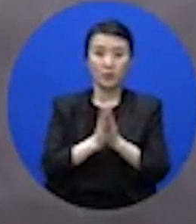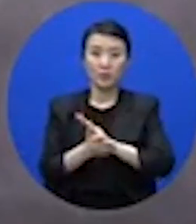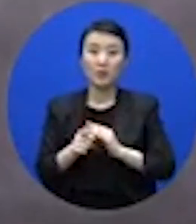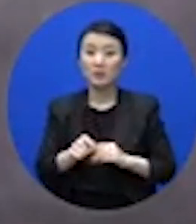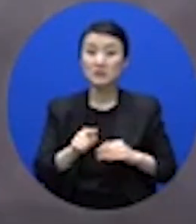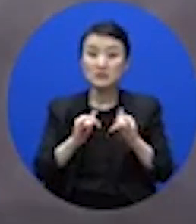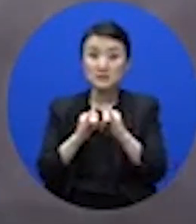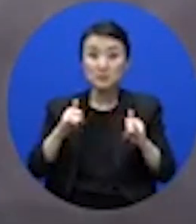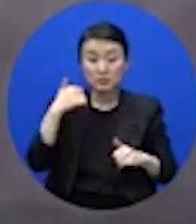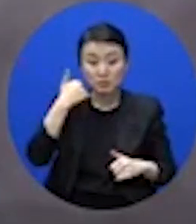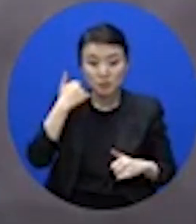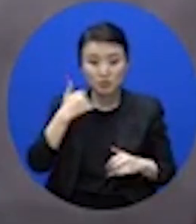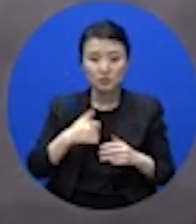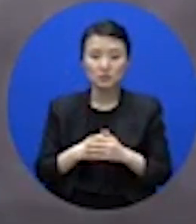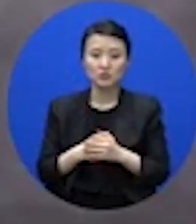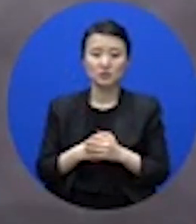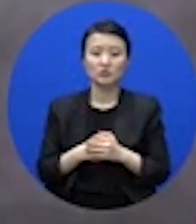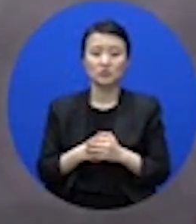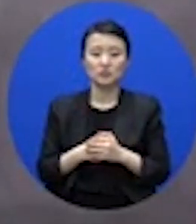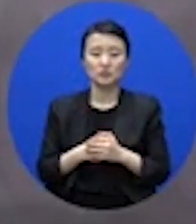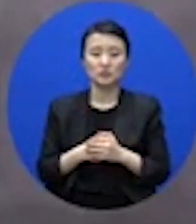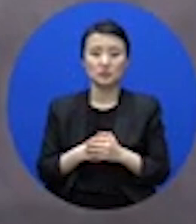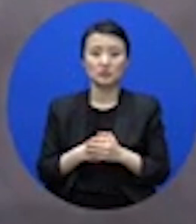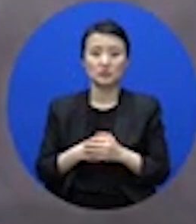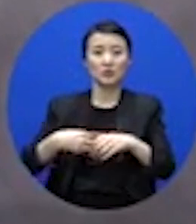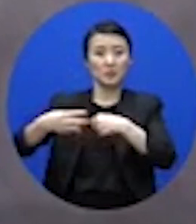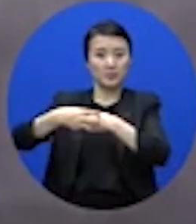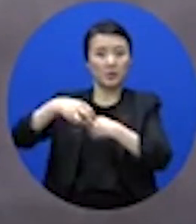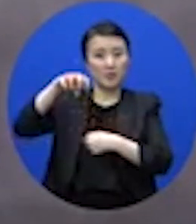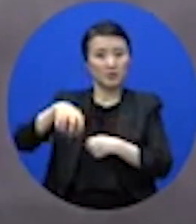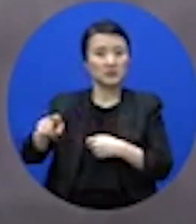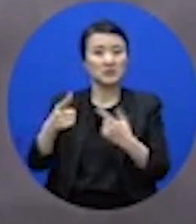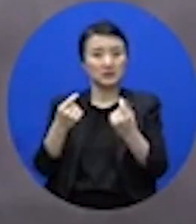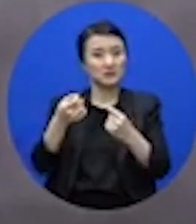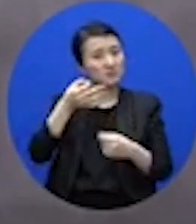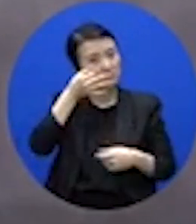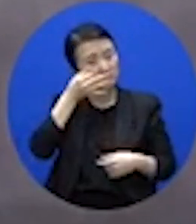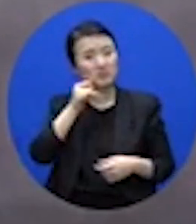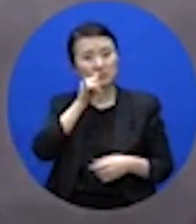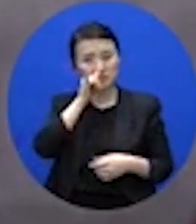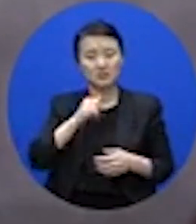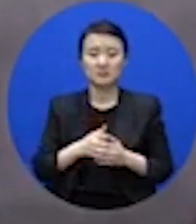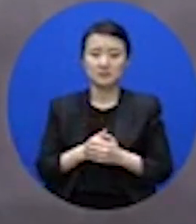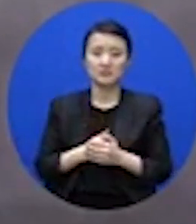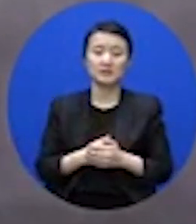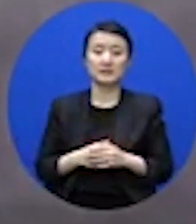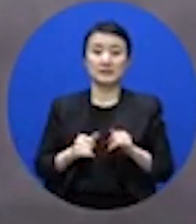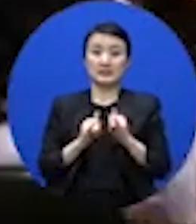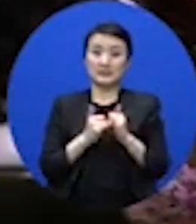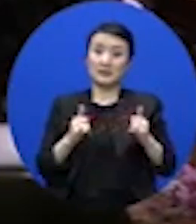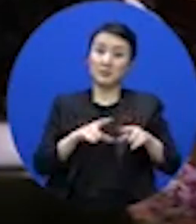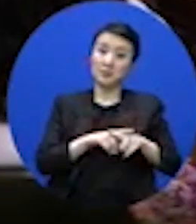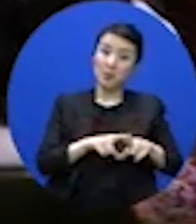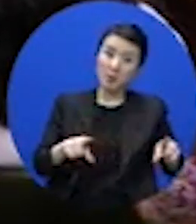어디서 보냐면 이제 병동에서 뵙죠. 근데 우리는 그렇지는 않지만 왜